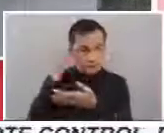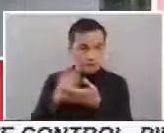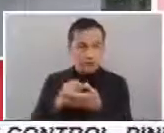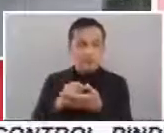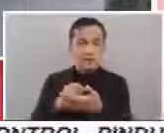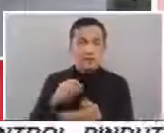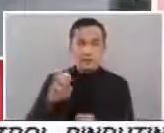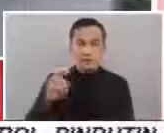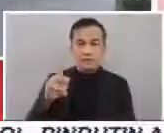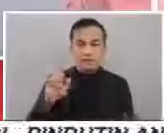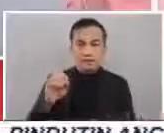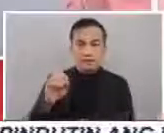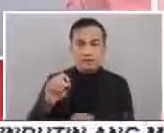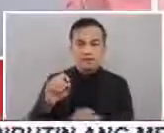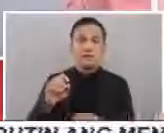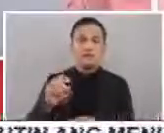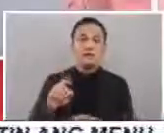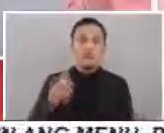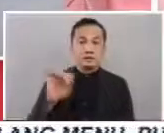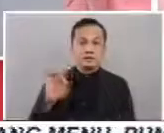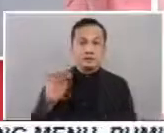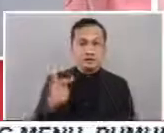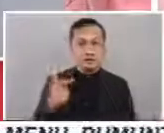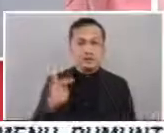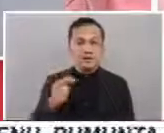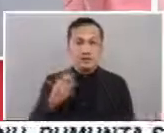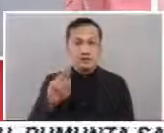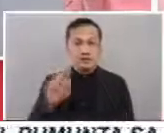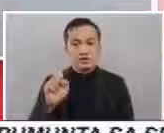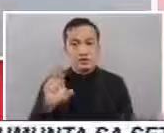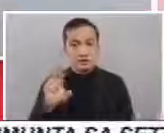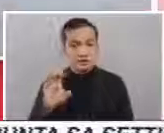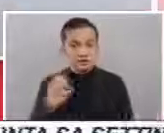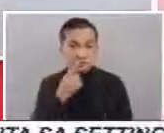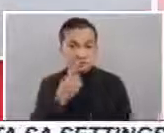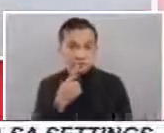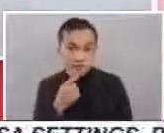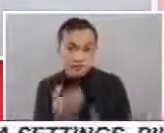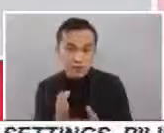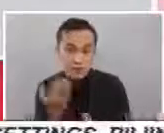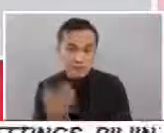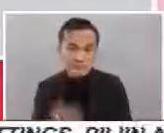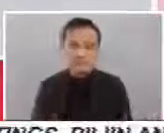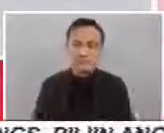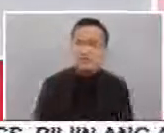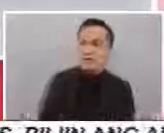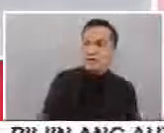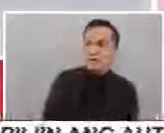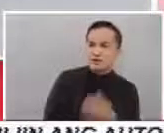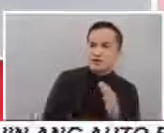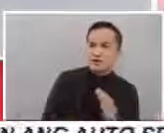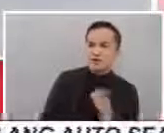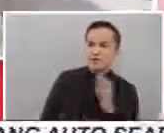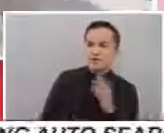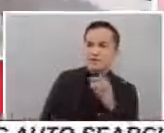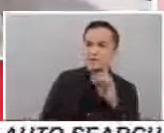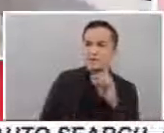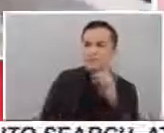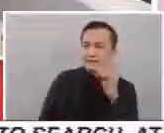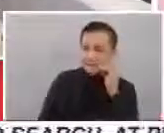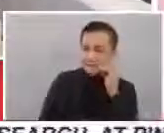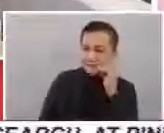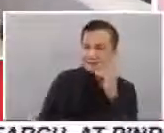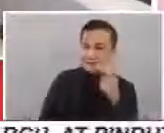bakunado hindi po makakalabas at makakapamili. Or ang importante po dito yung mga maatasang lumabas ng